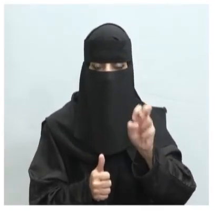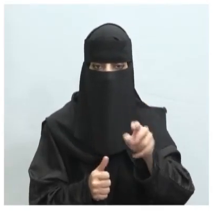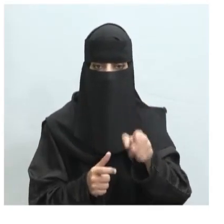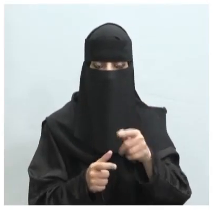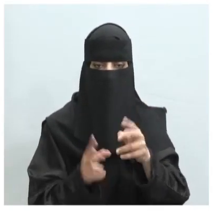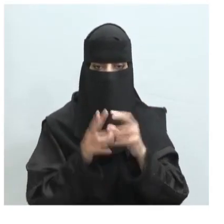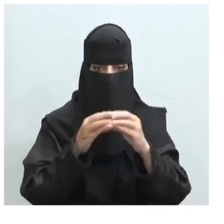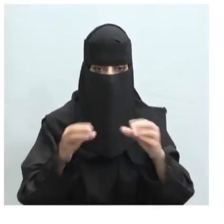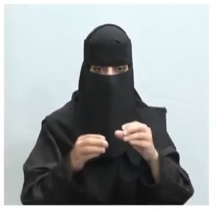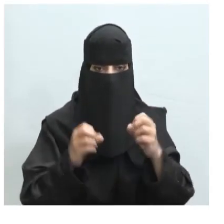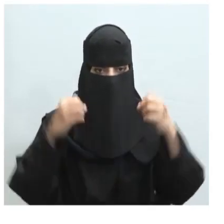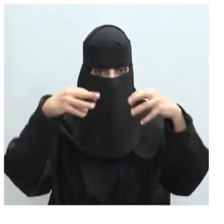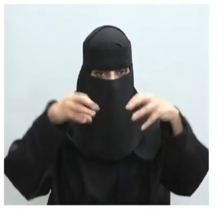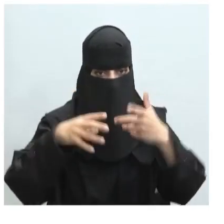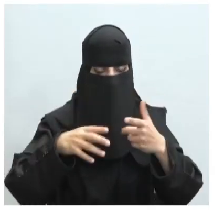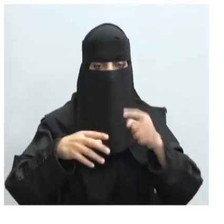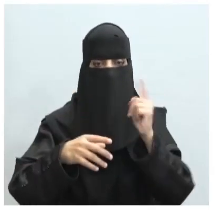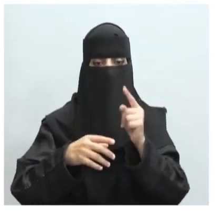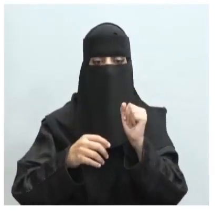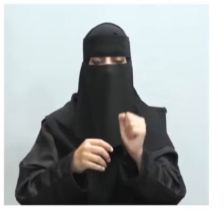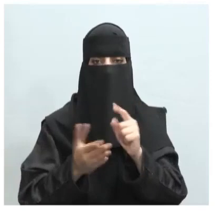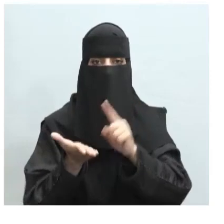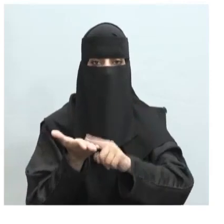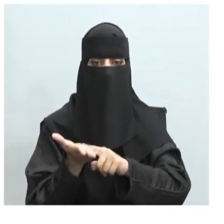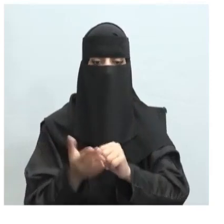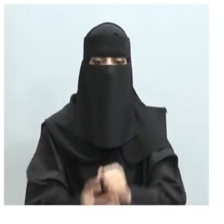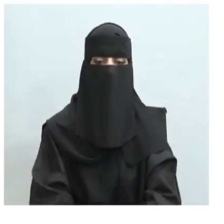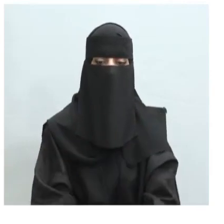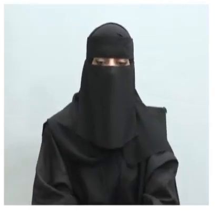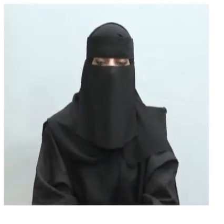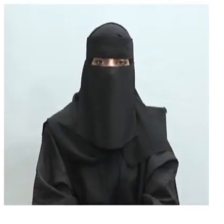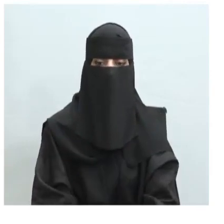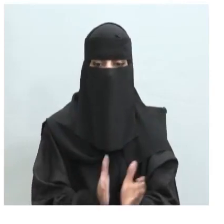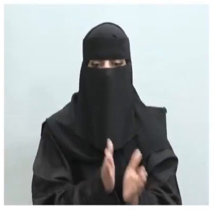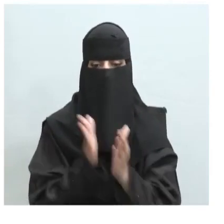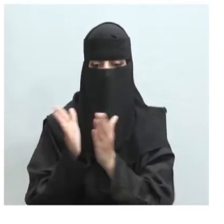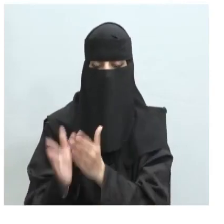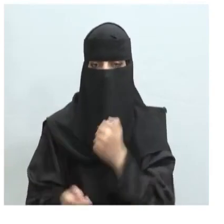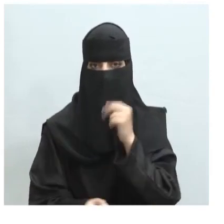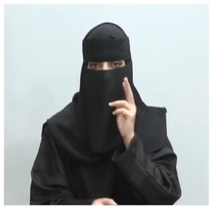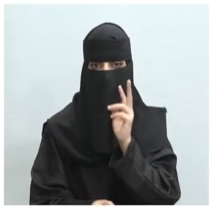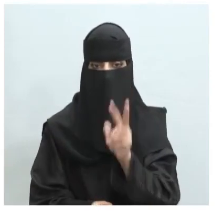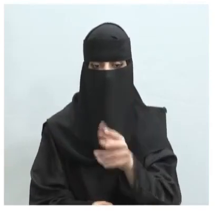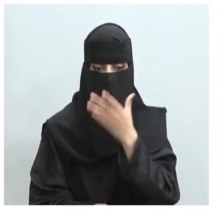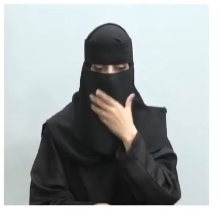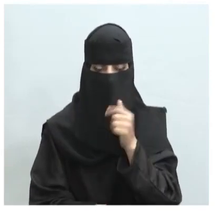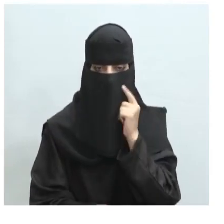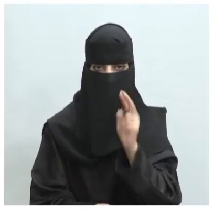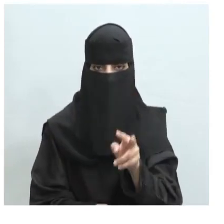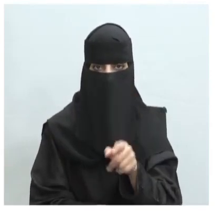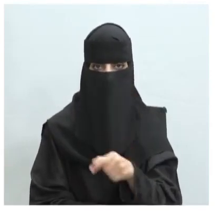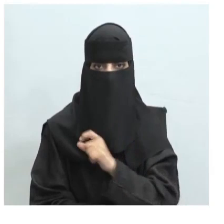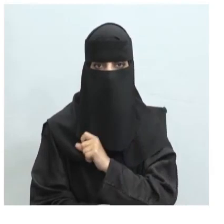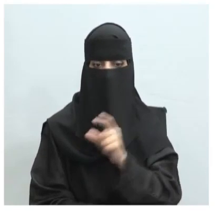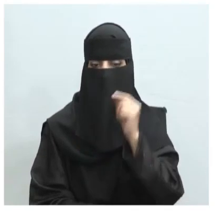وهذا هو مصدر الجهد او البطاريه اريد منك ان تشاهد هذه هذا الشكل عزيزي الطالب